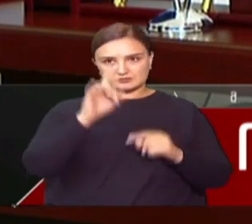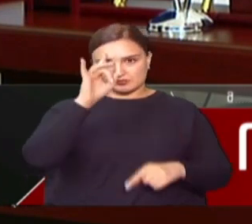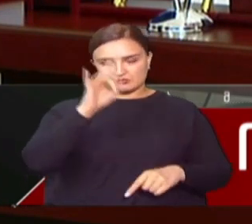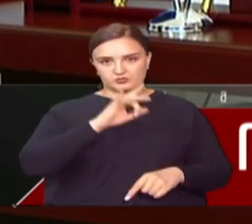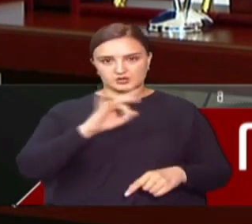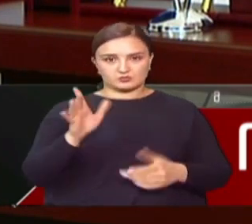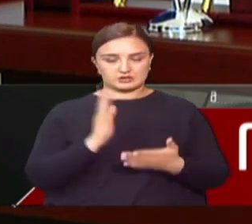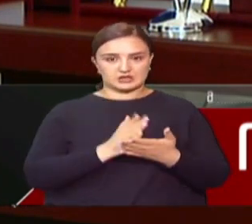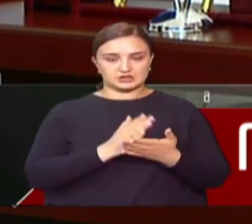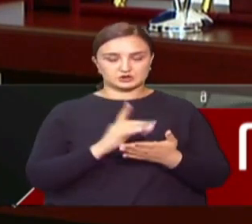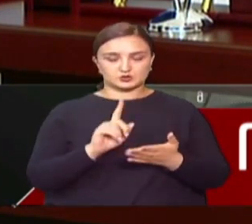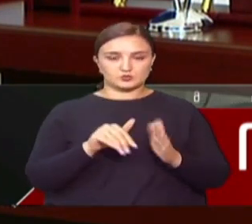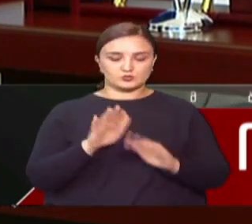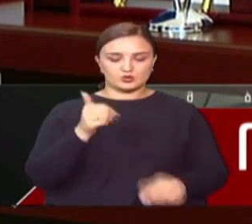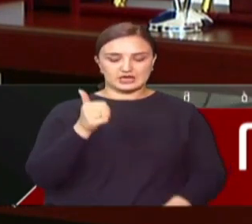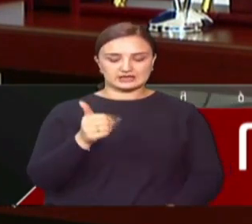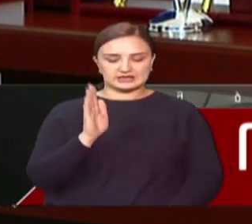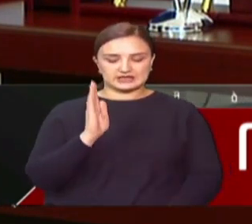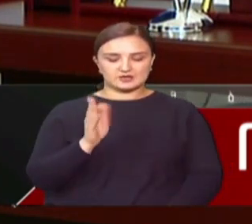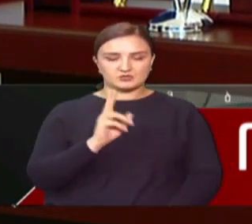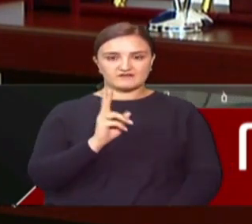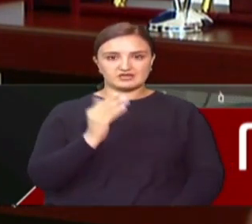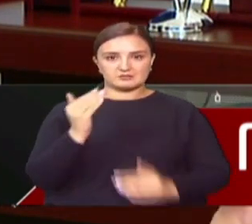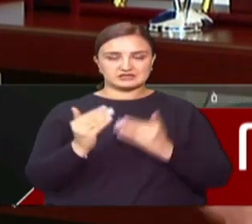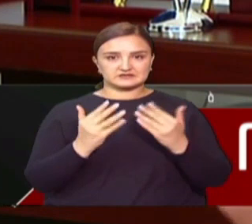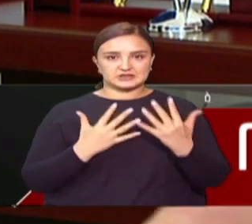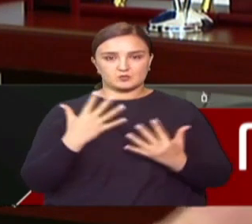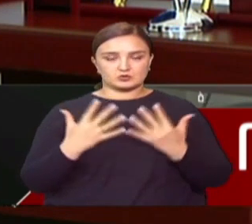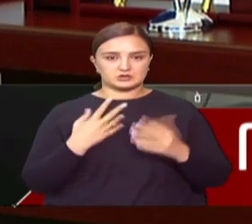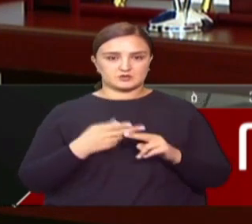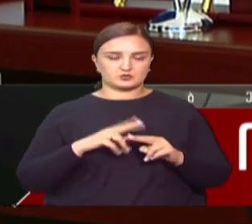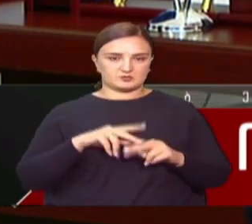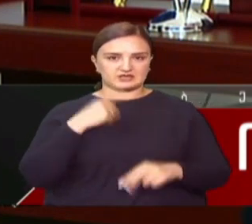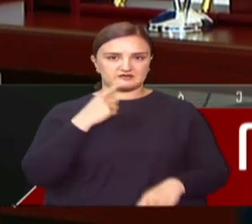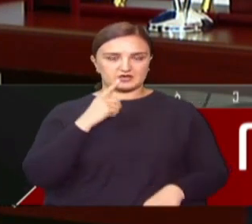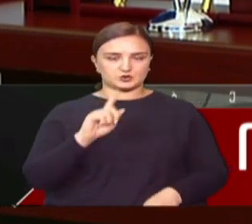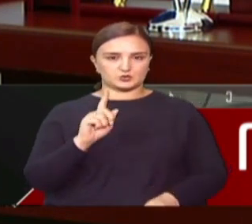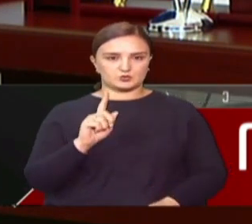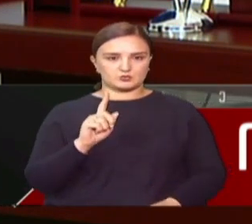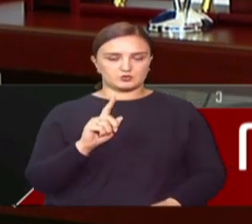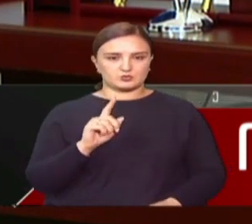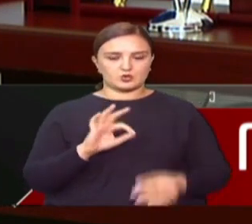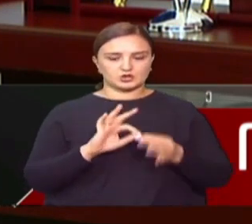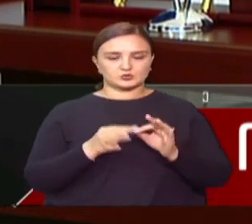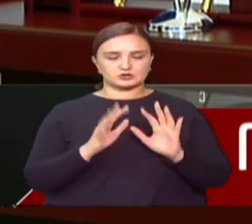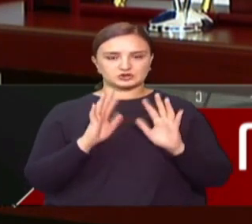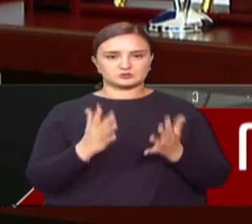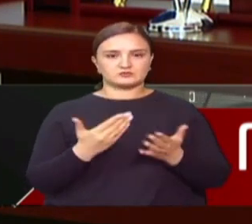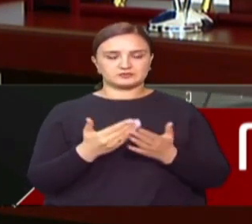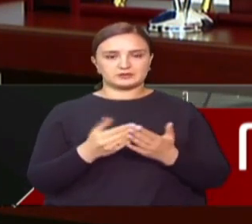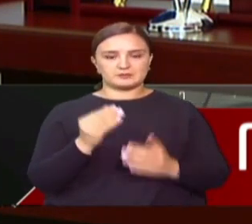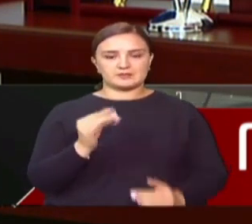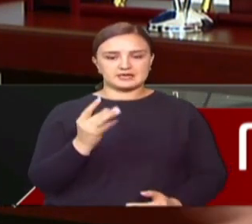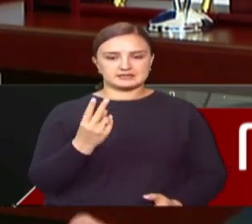და ასე მიგვაჩნია რომ უფრო კარგი იქნებოდა ვინმესთვის ემოცი ციურად ამიტომ მაგალითად თქვათ რომ არ ვიცი აი კონკრეტულ შემთხვევაზე თქვათ